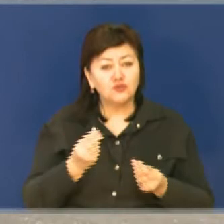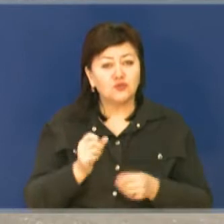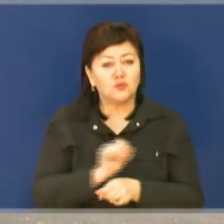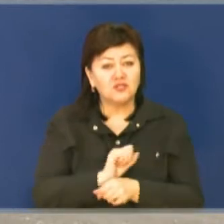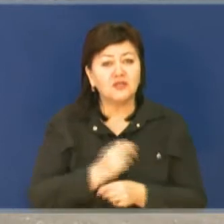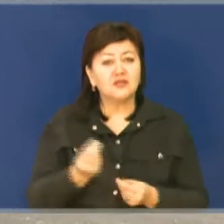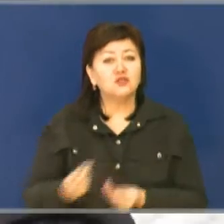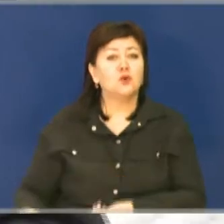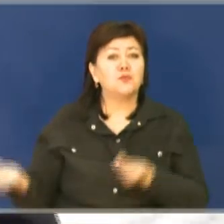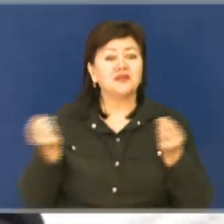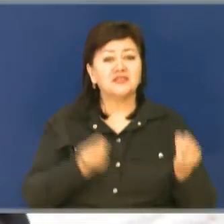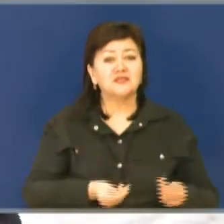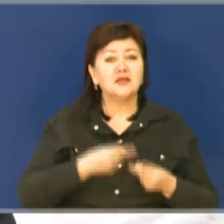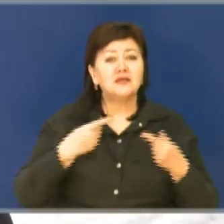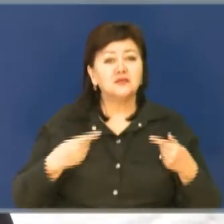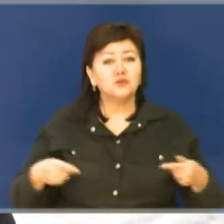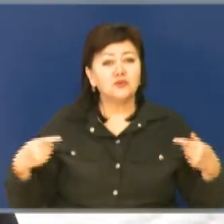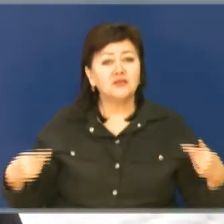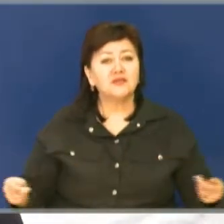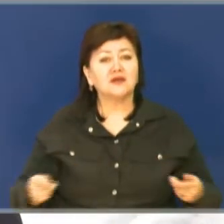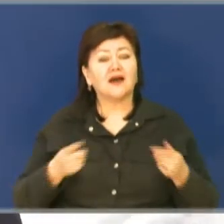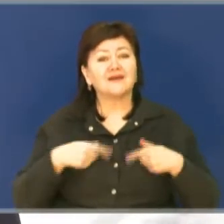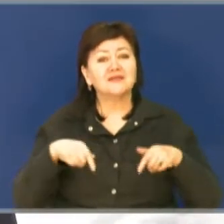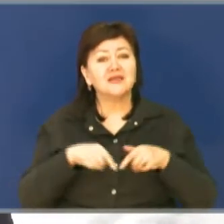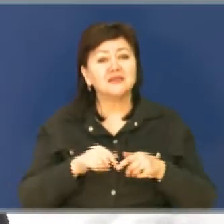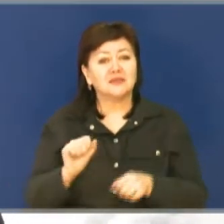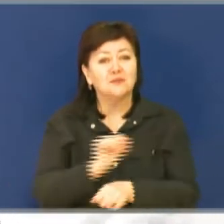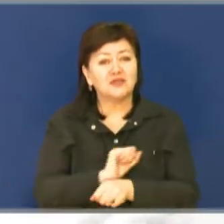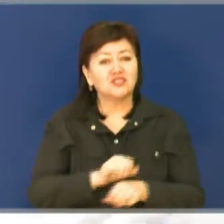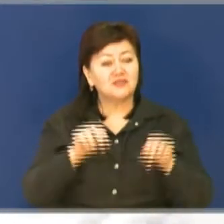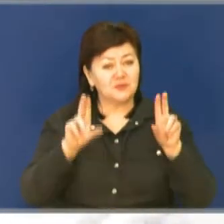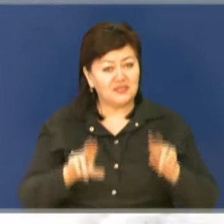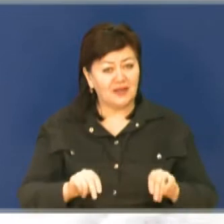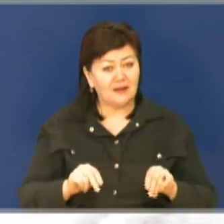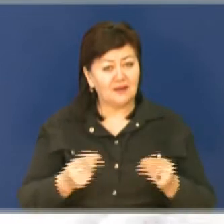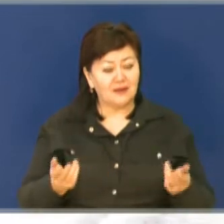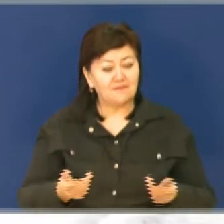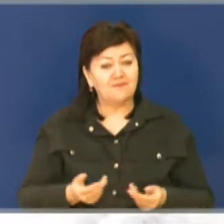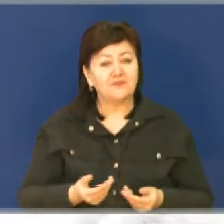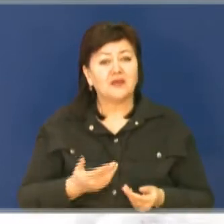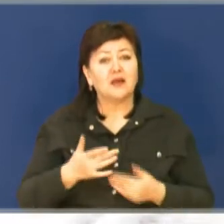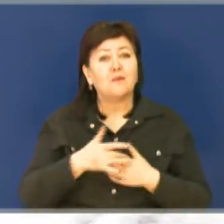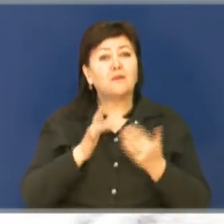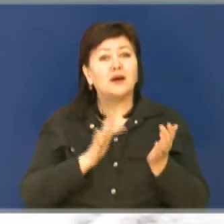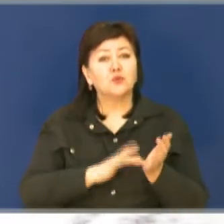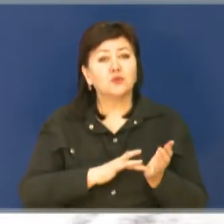других предприятий. На сегодняшний день, вот в связи с обильными снегопадами за эти 2-3 дня, у нас по городу